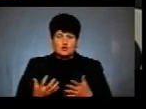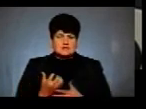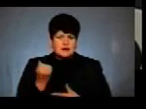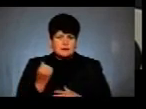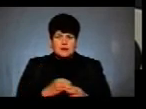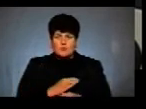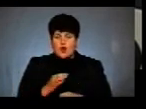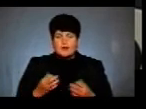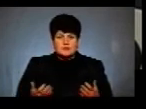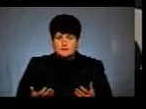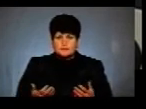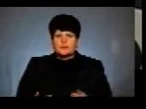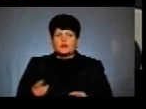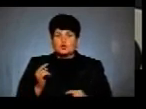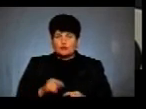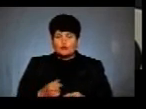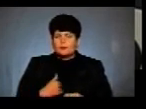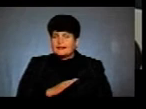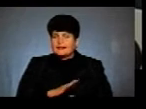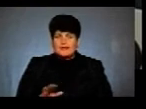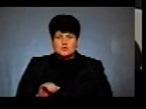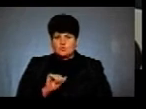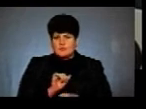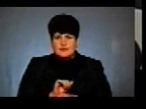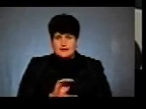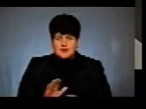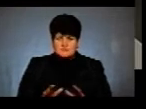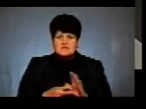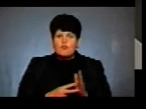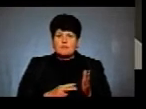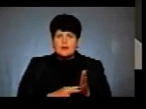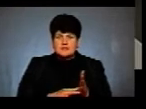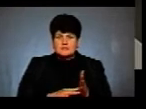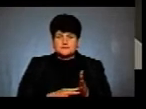і проектами. Тому ми не зупиняємося в плані